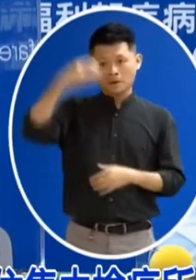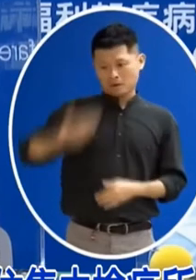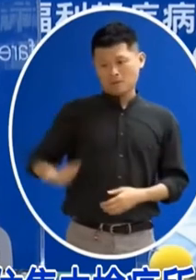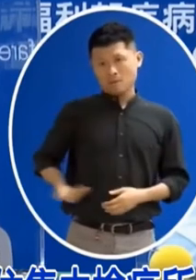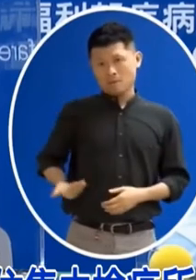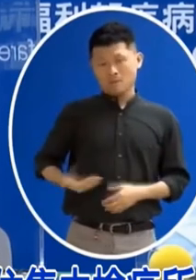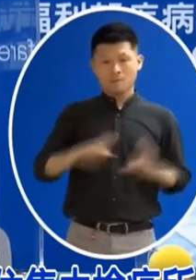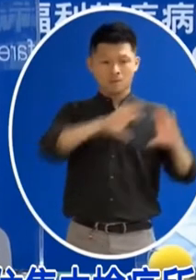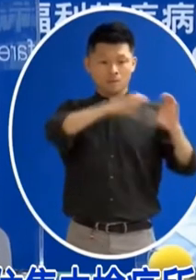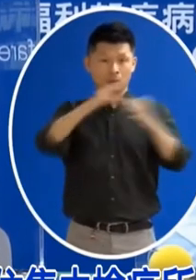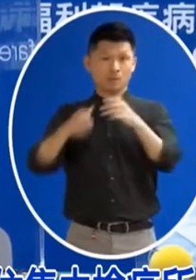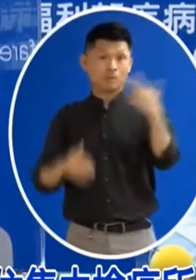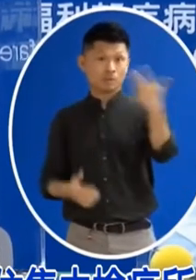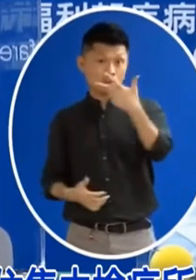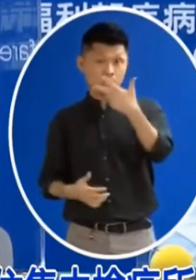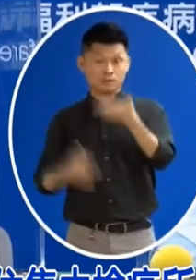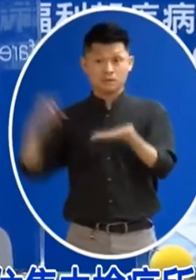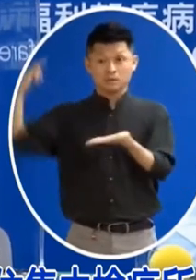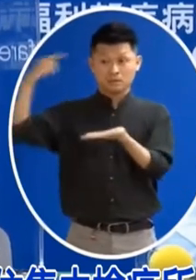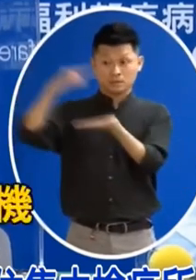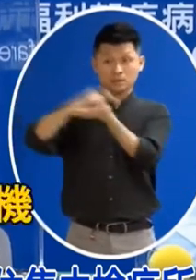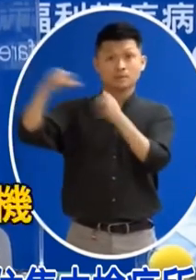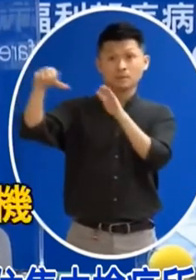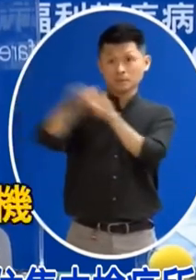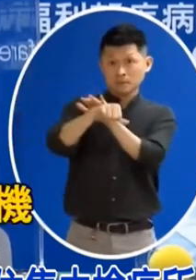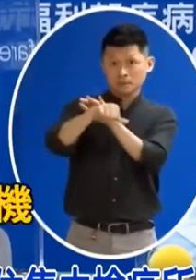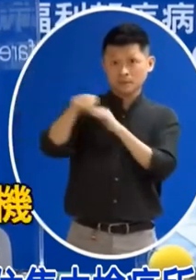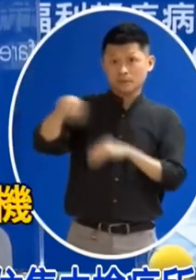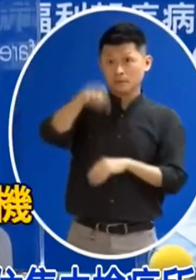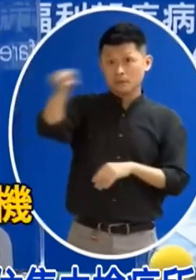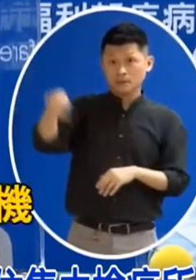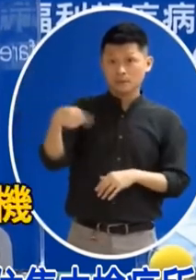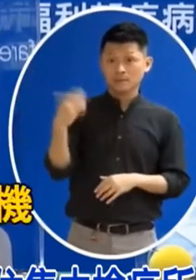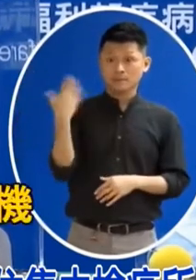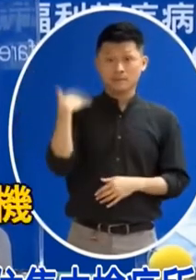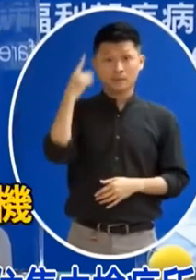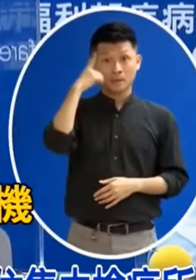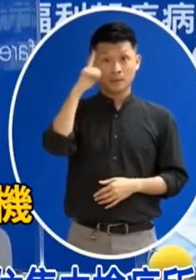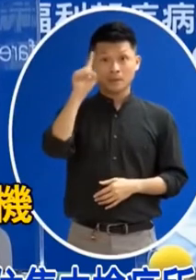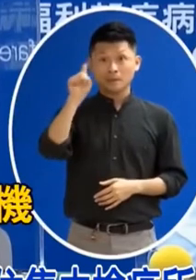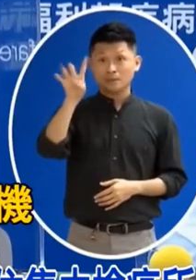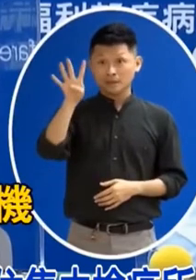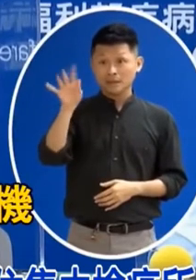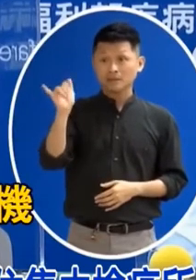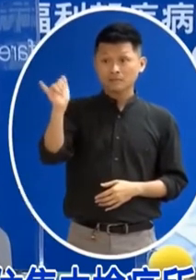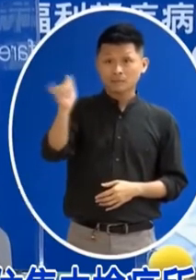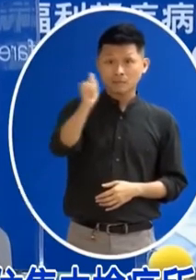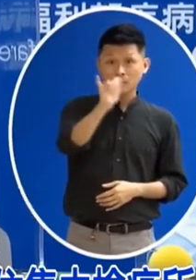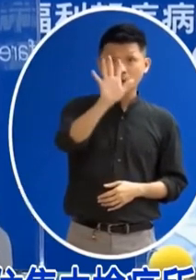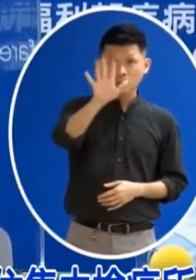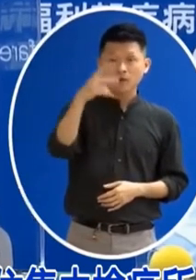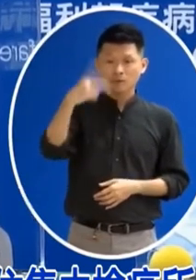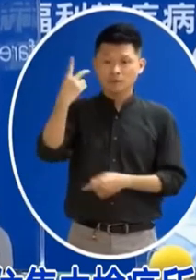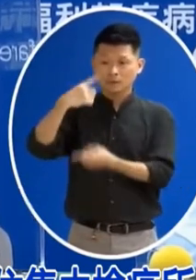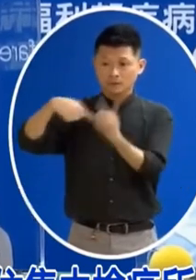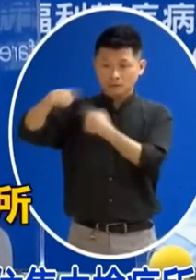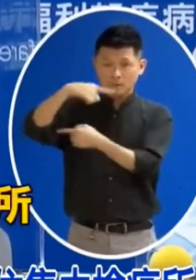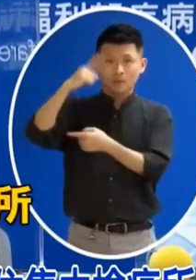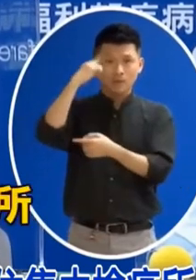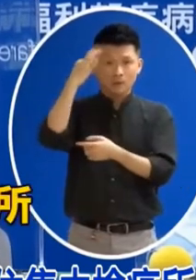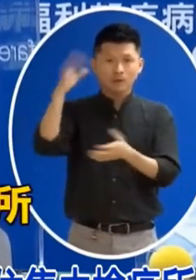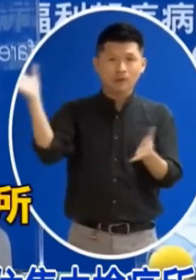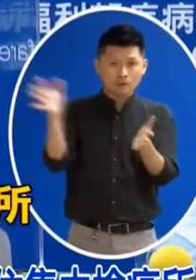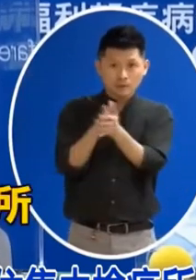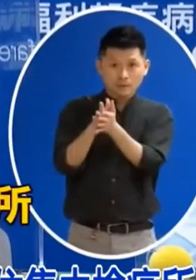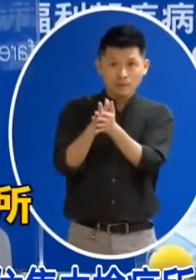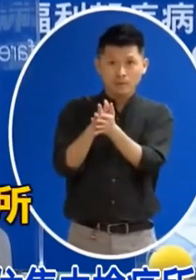国。那入境的旅客，换句话说，他过去有14天的旅游史含转机，那就在进去一